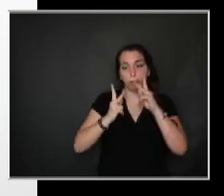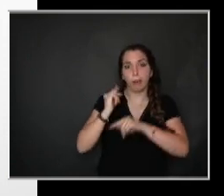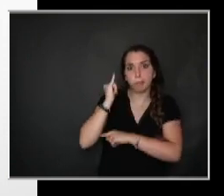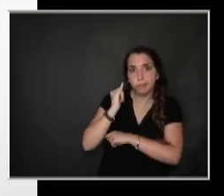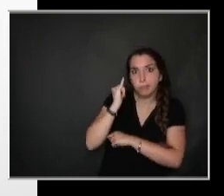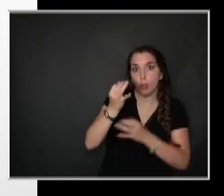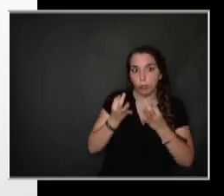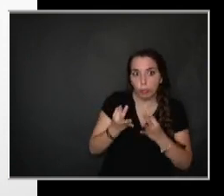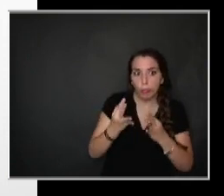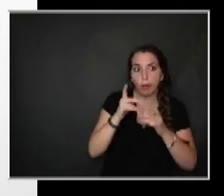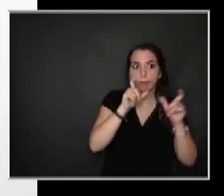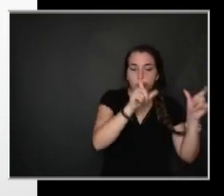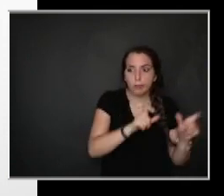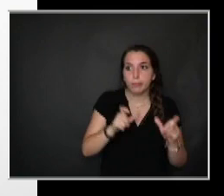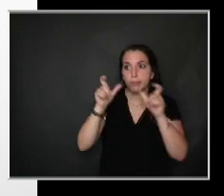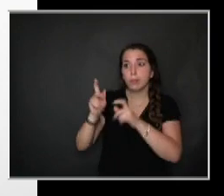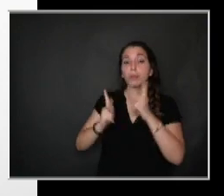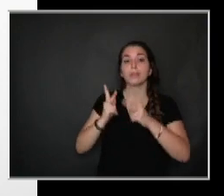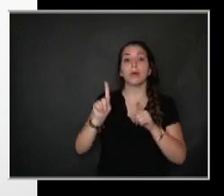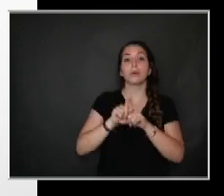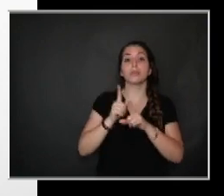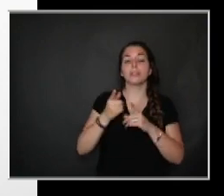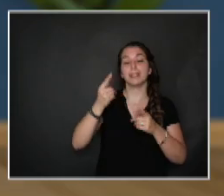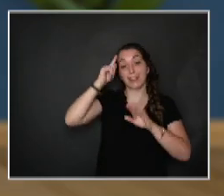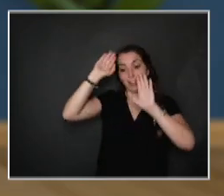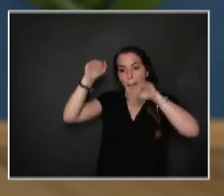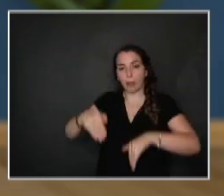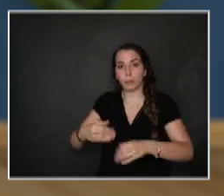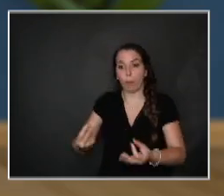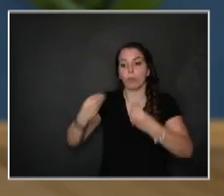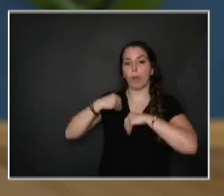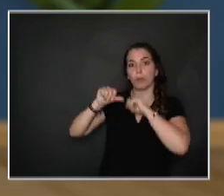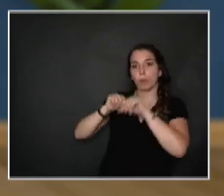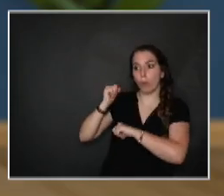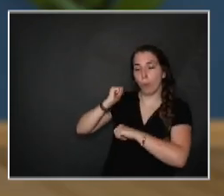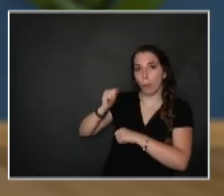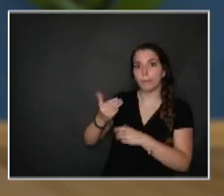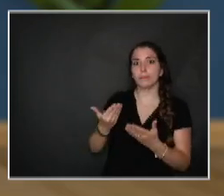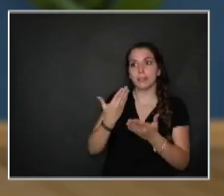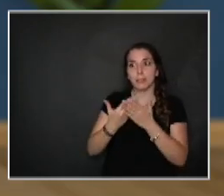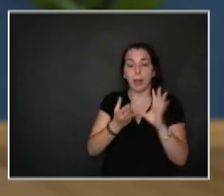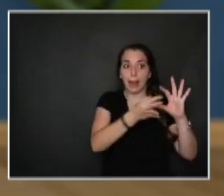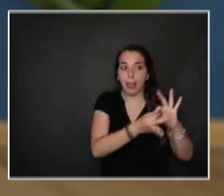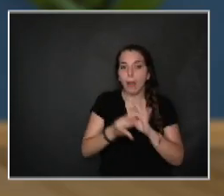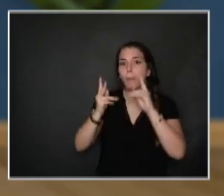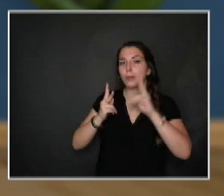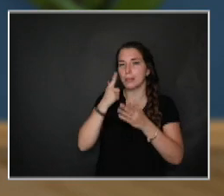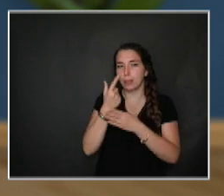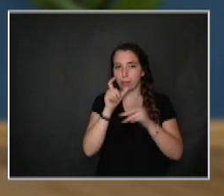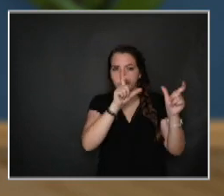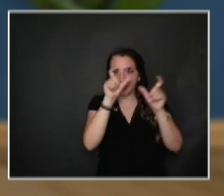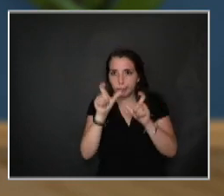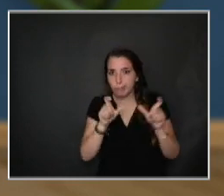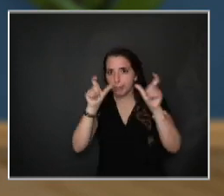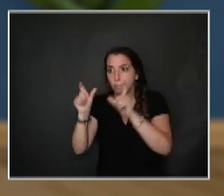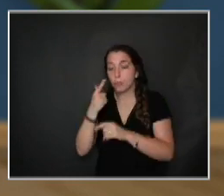il faut savoir si ce n'est pas une forme d'expression d'un syndrome dépressif. Donc il faut être global, holistique, et prendre le